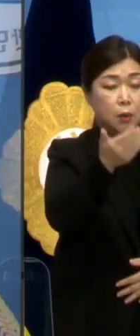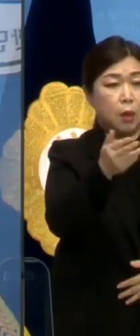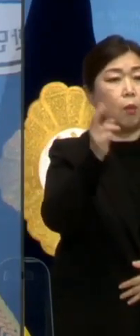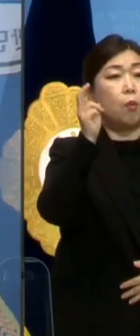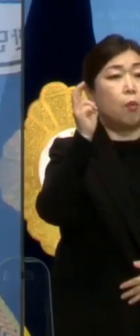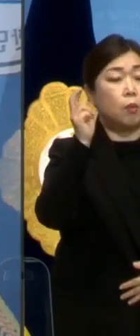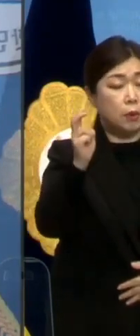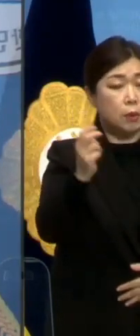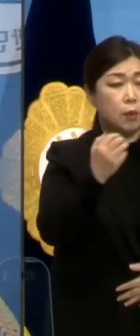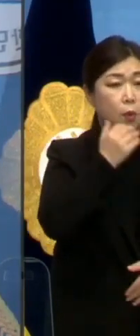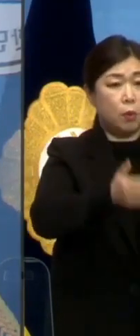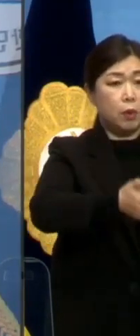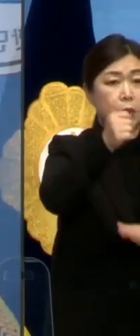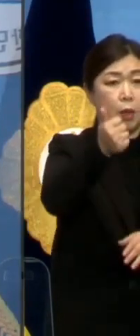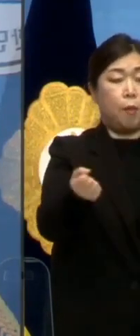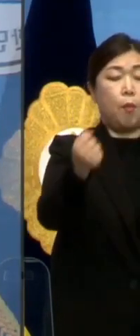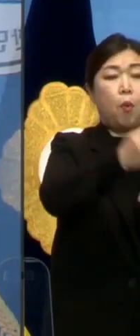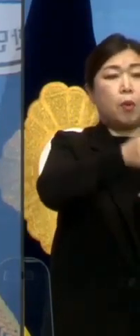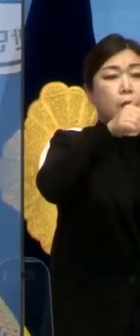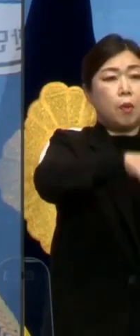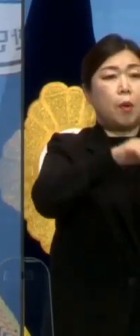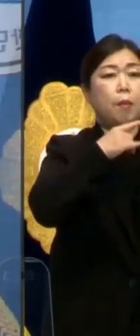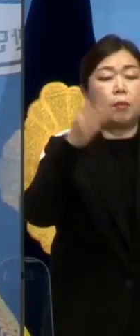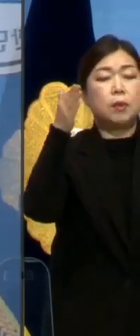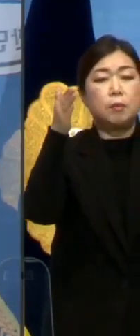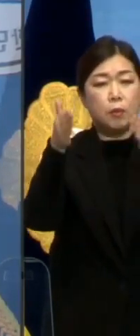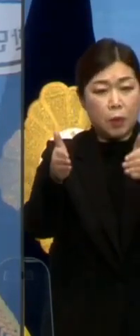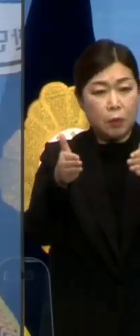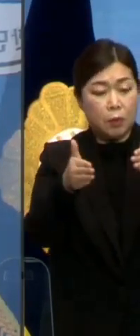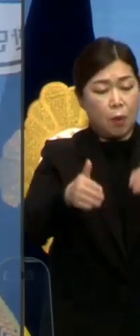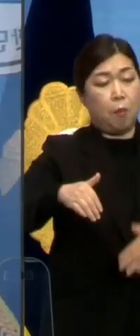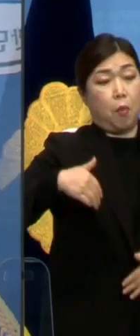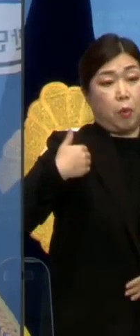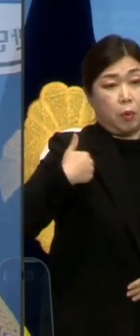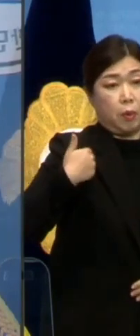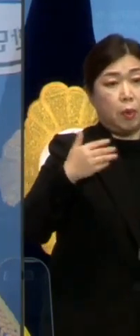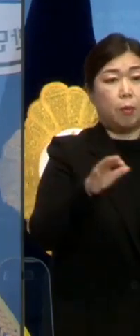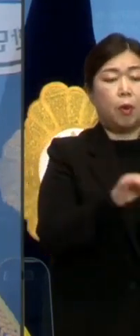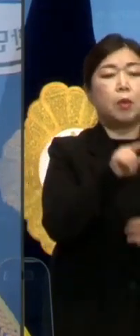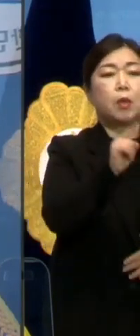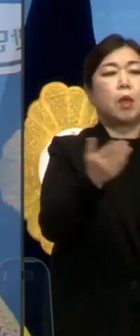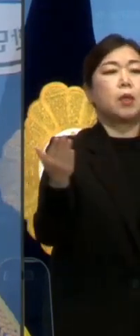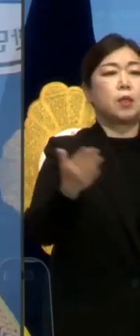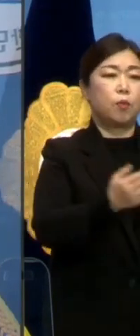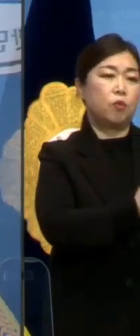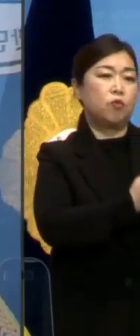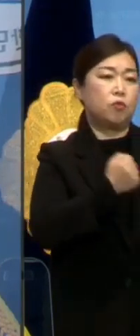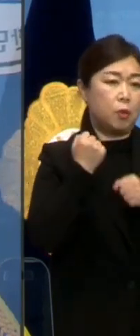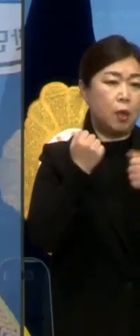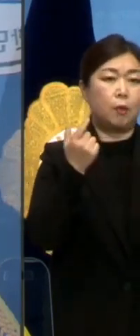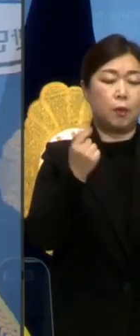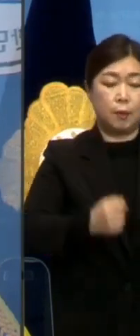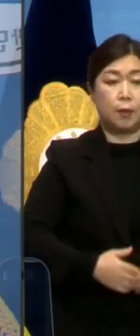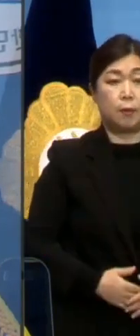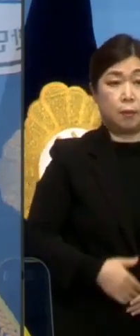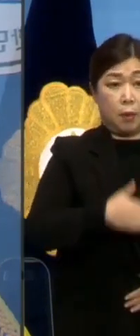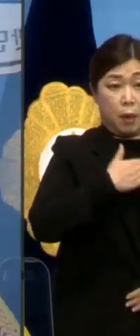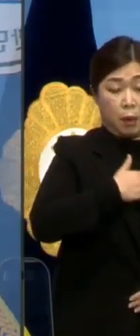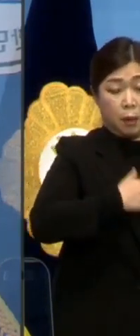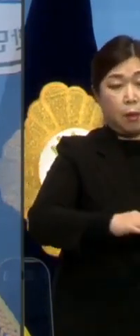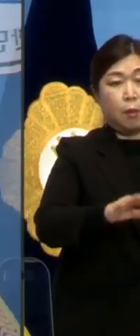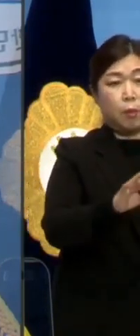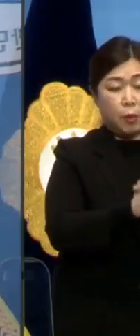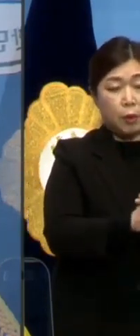혹시 서울시장 보궐선거만 생각하느냐? 모르고 있었다면 이는 직무유기입니다. 알고